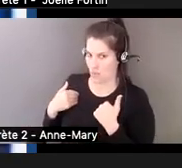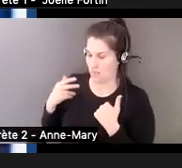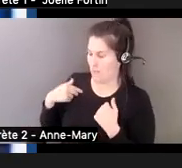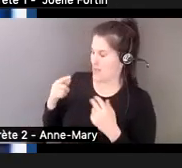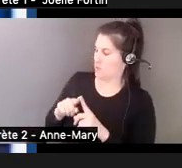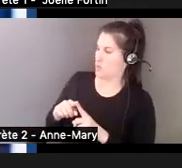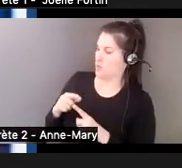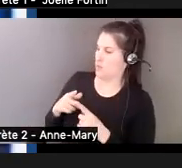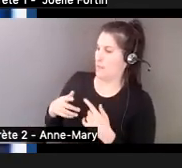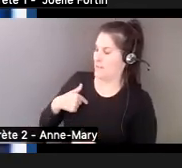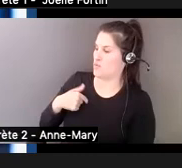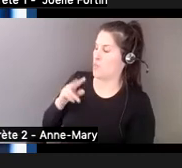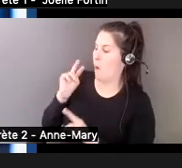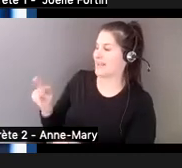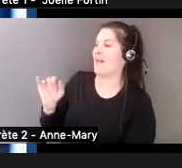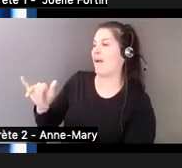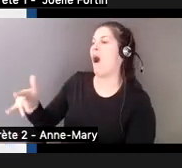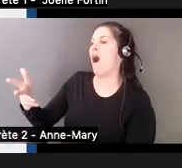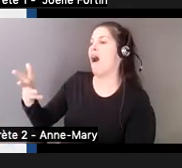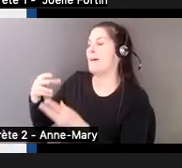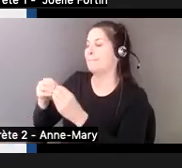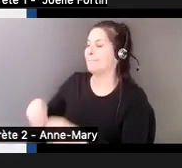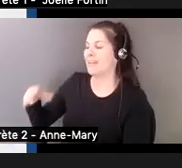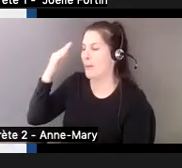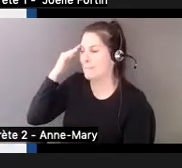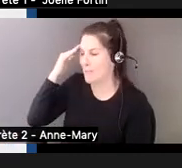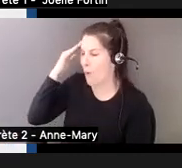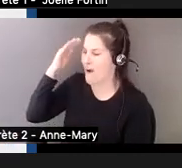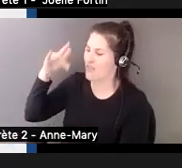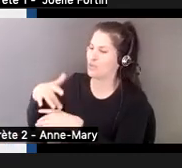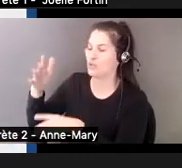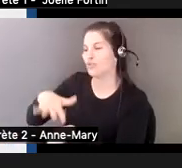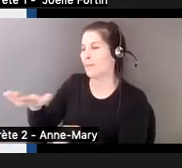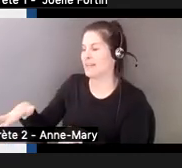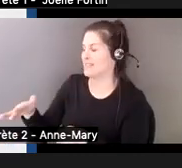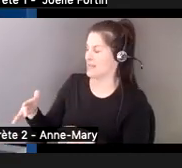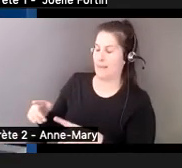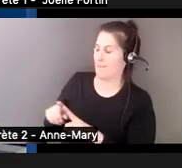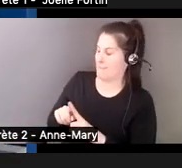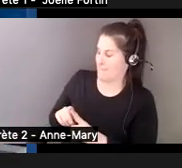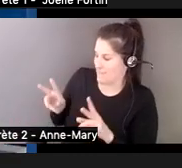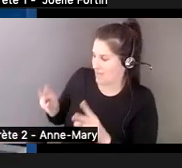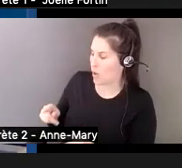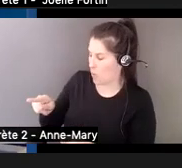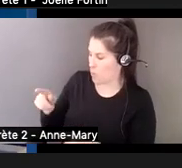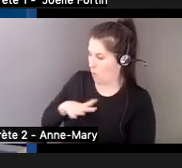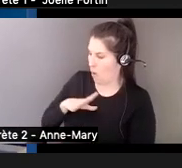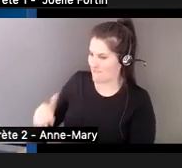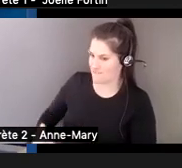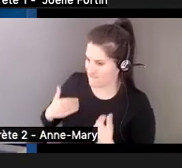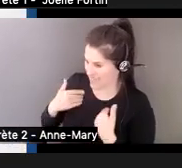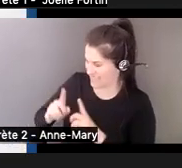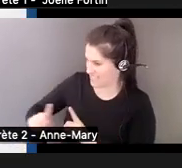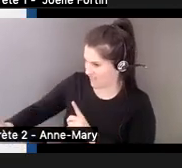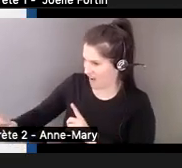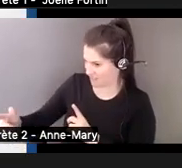en disant « Ah, elle a des pertes de mémoire » ou « Elles ont des pertes de mémoire ». Mais pour vous, vous avez votre monde, vous avez une réalité à vivre qui est très différente d'une certaine manière,